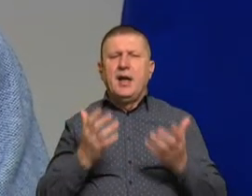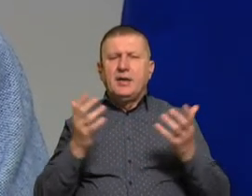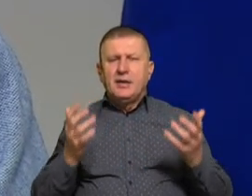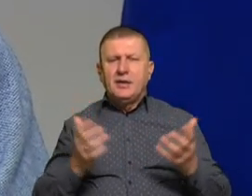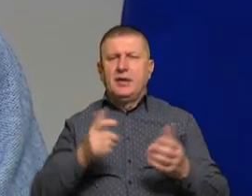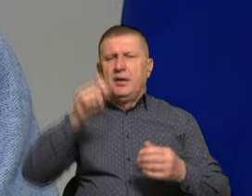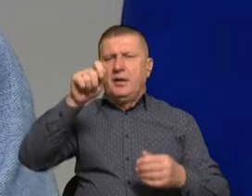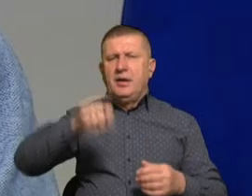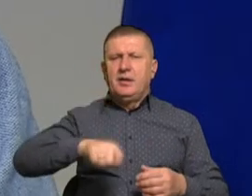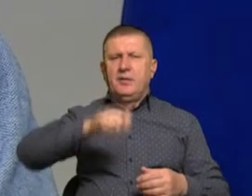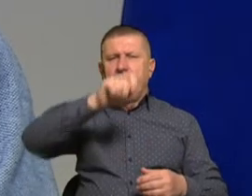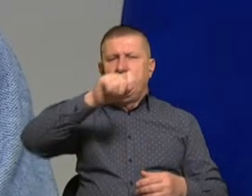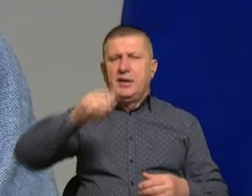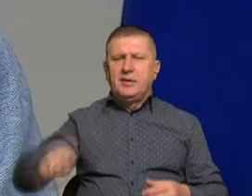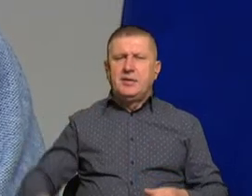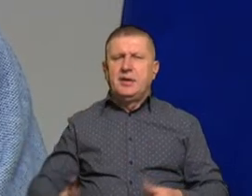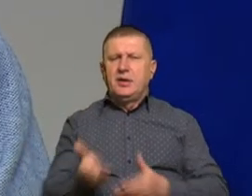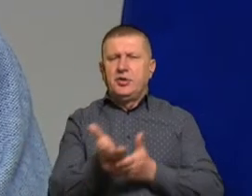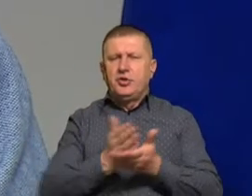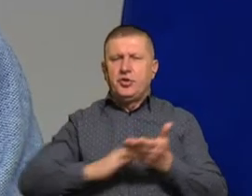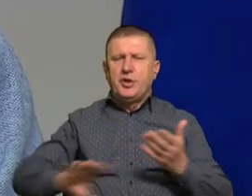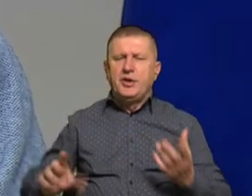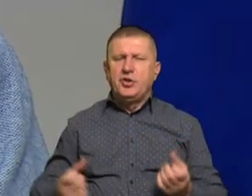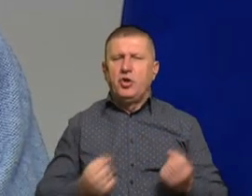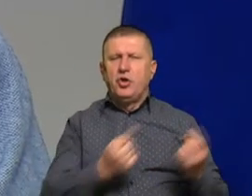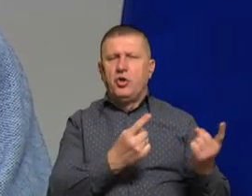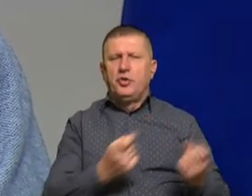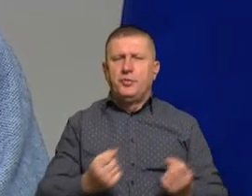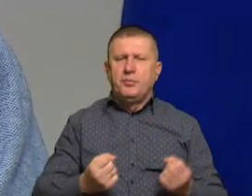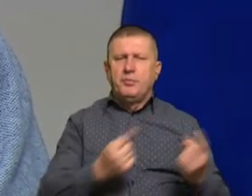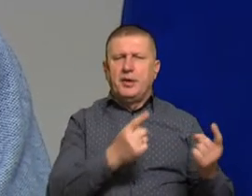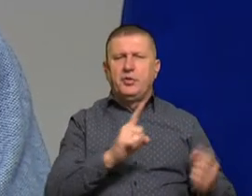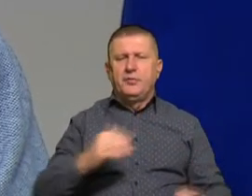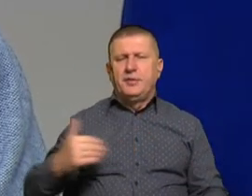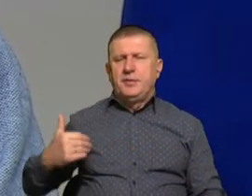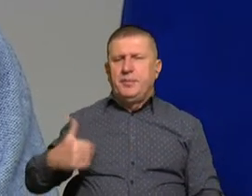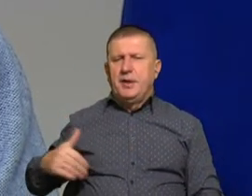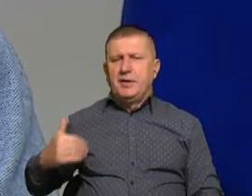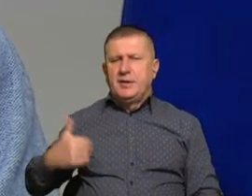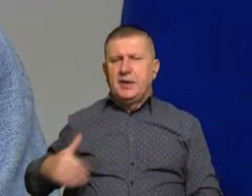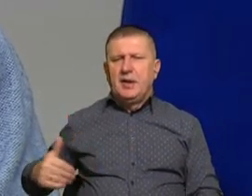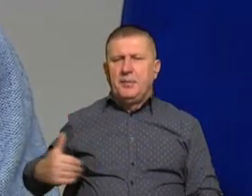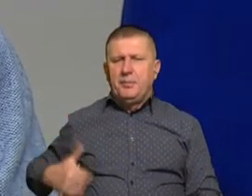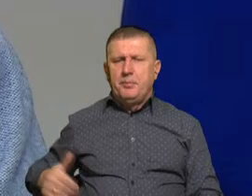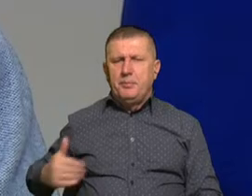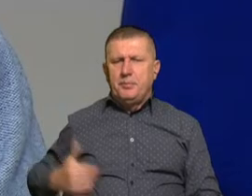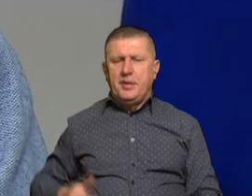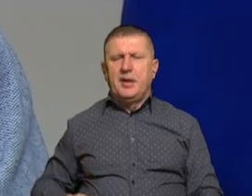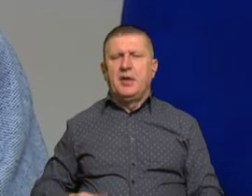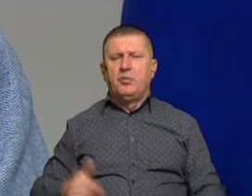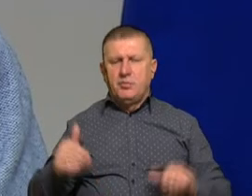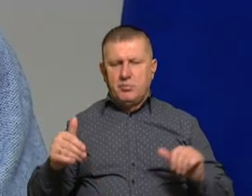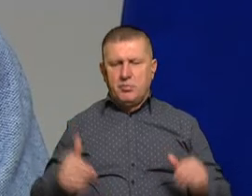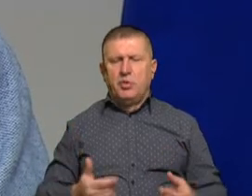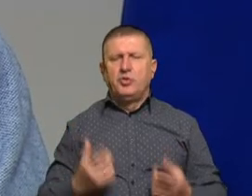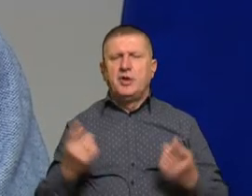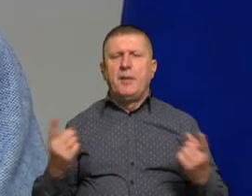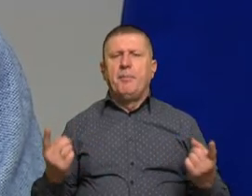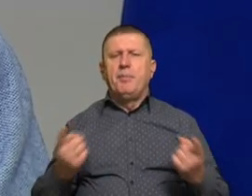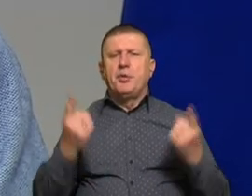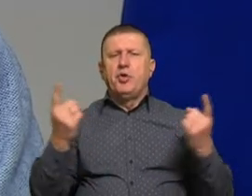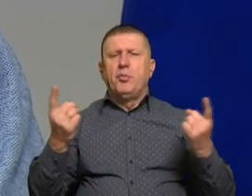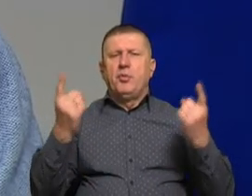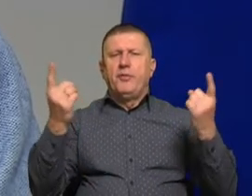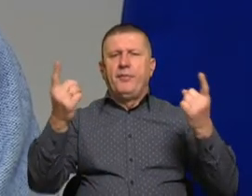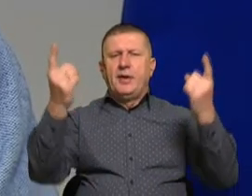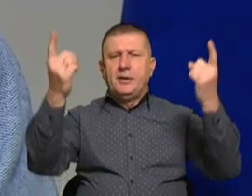eliminować pewną część odpadów z Bielska Białej. Można to stworzyć poprzez promowanie, przynoszenie na